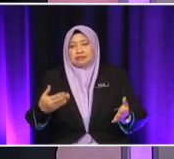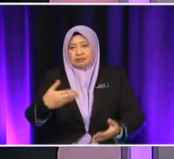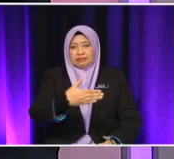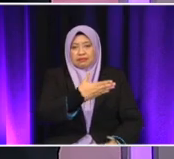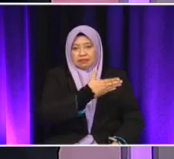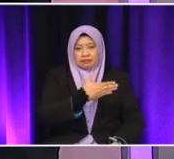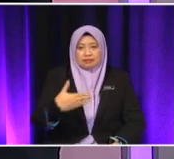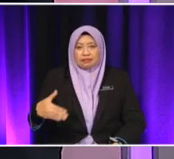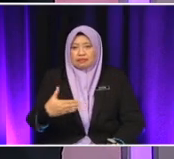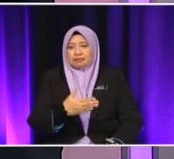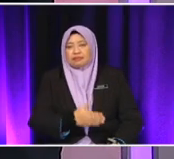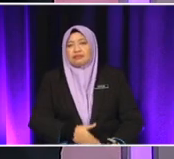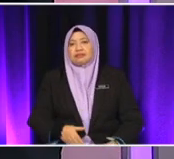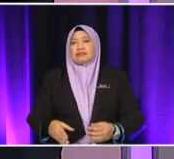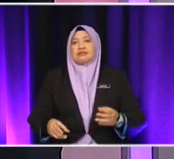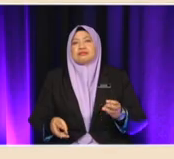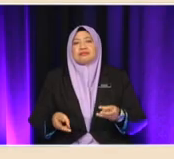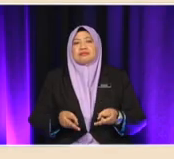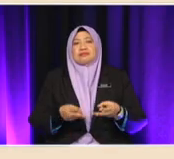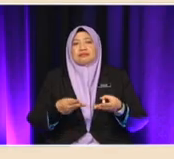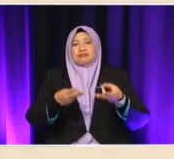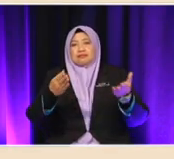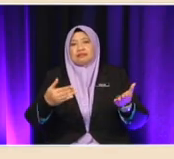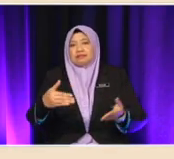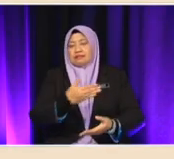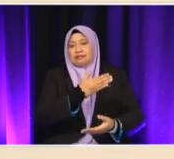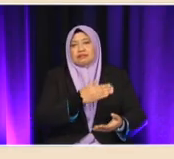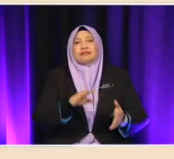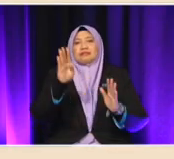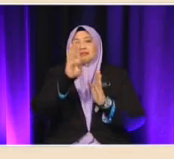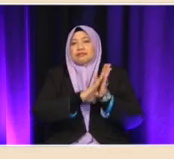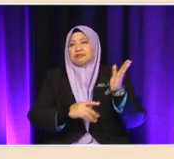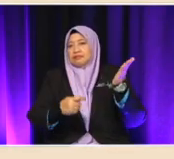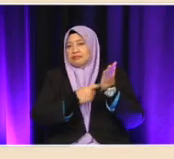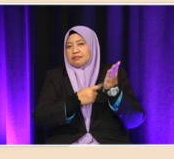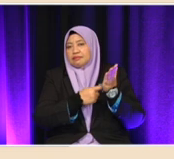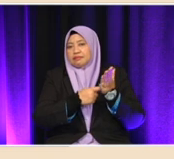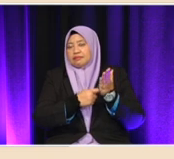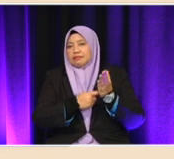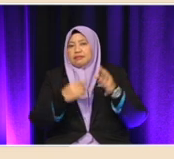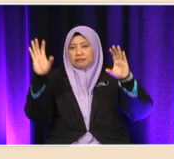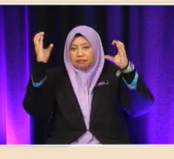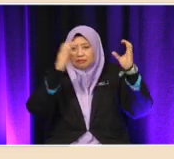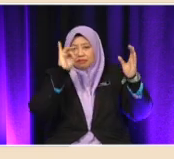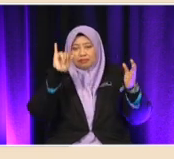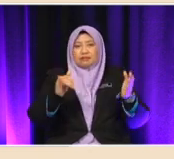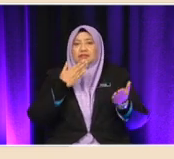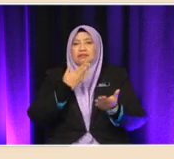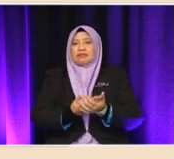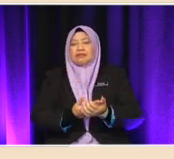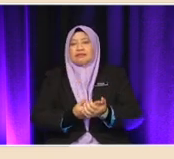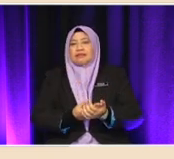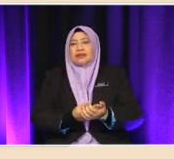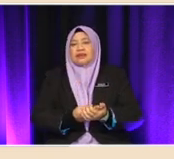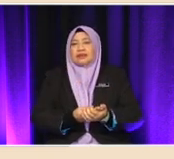cuaca yang baik menyebabkan quantity penawaran ikan akan bertambah Kenapa sobat bila cuaca yang baik nelayan dapat